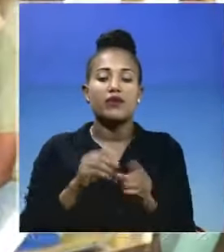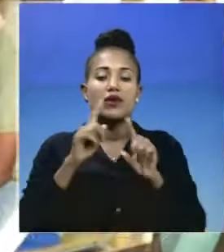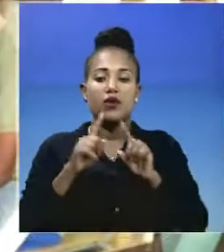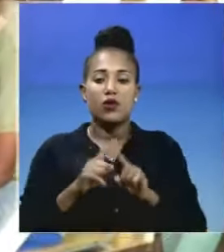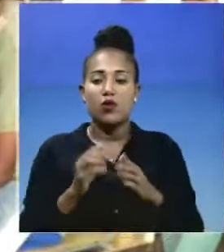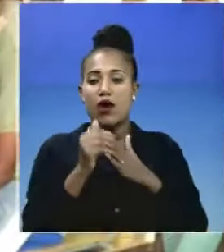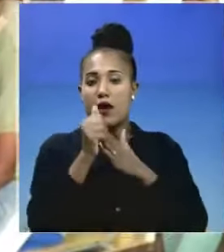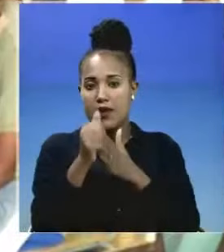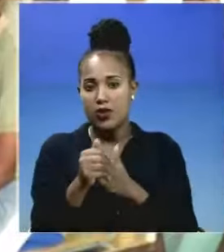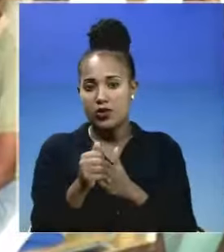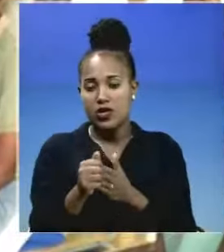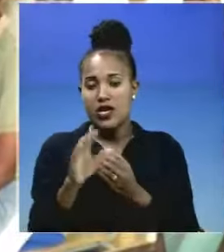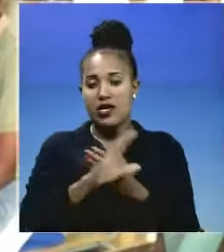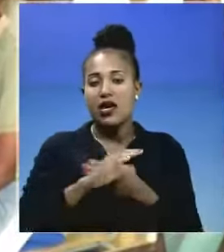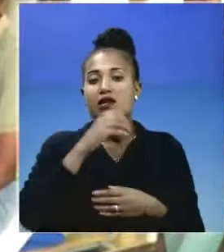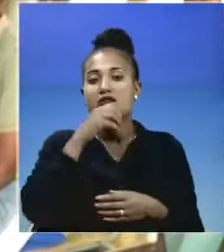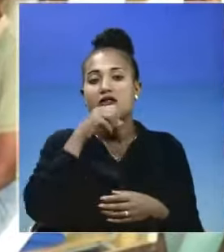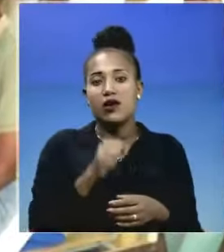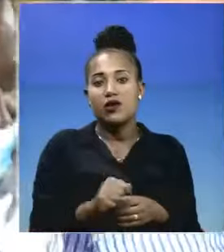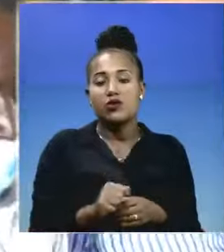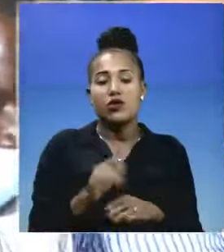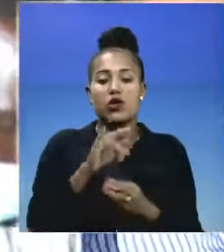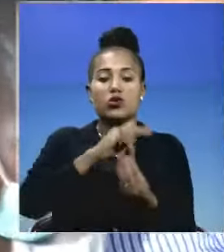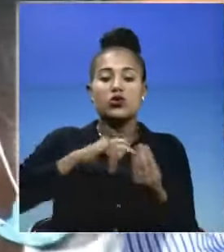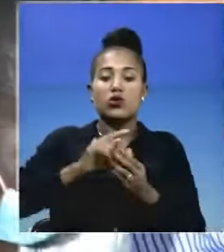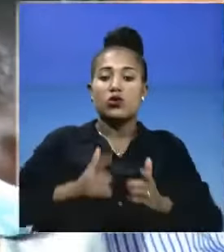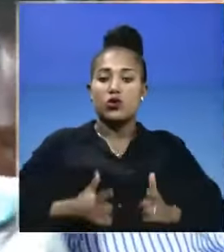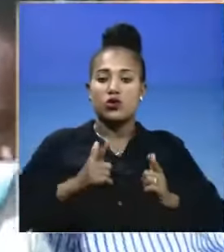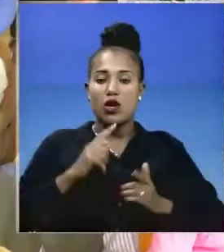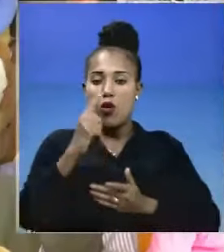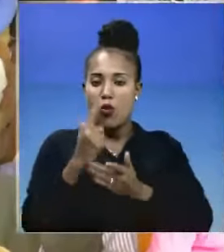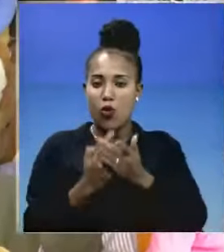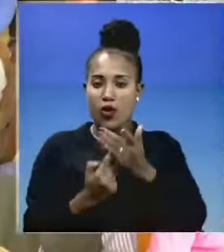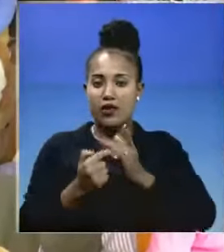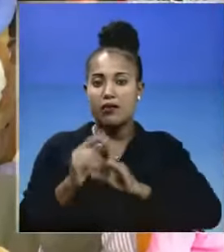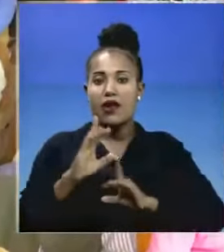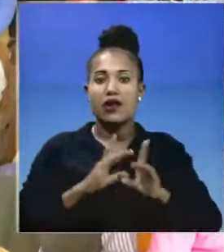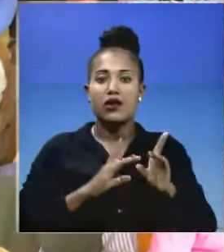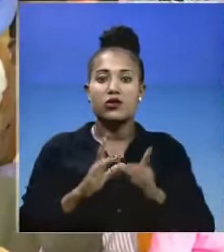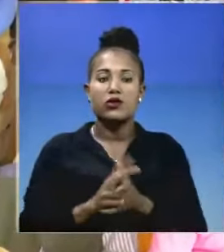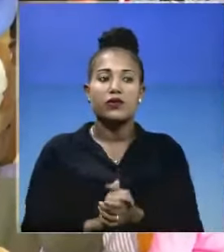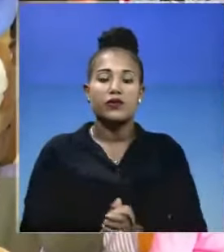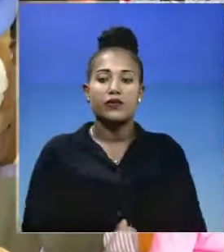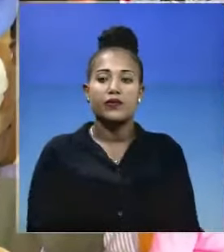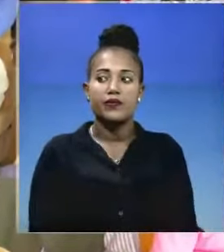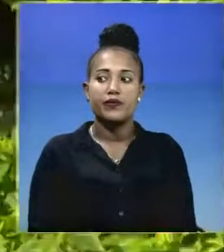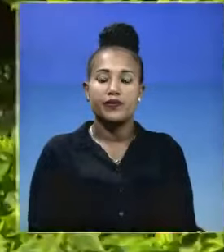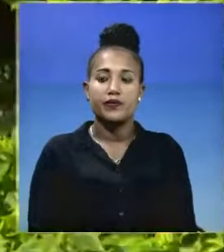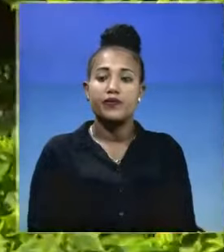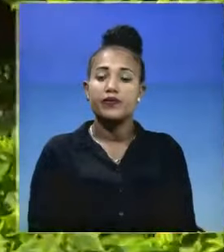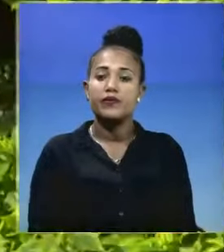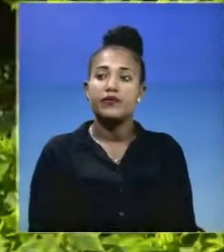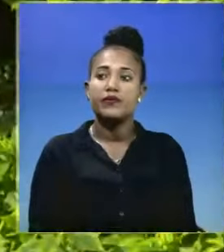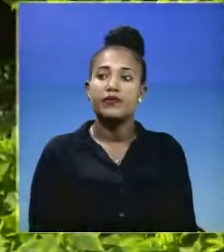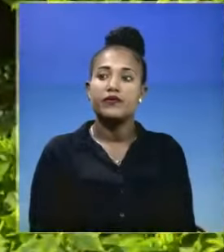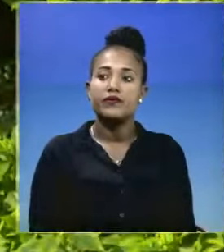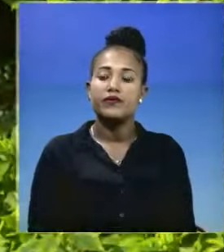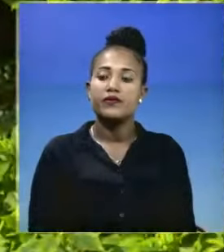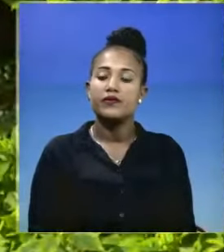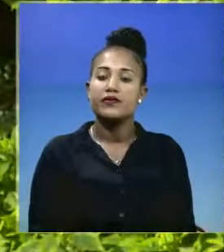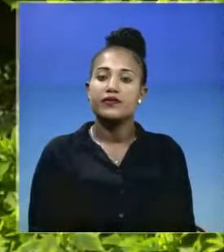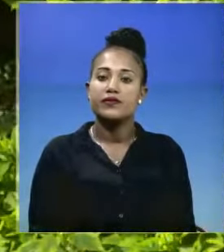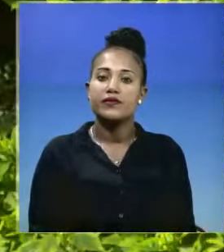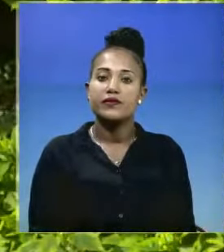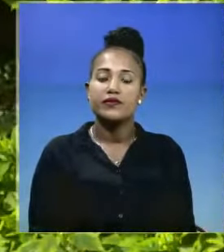በተጨማሪ ከተለያዩ አመራሮች፣ የሀገር ሽማግሌዎች፣ የዞን ነዋሪዎች ጋር ውይይቶች ማካሄዳቸውን አቶ ገዱ ገልጸዋል።